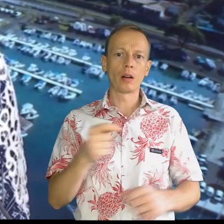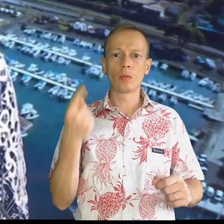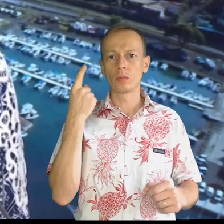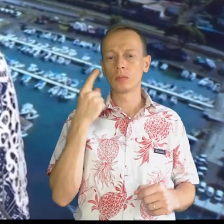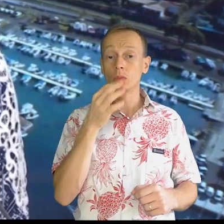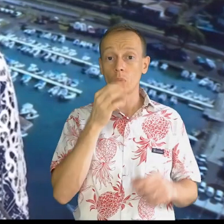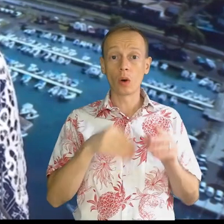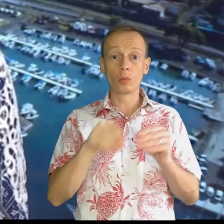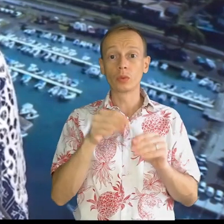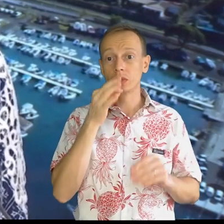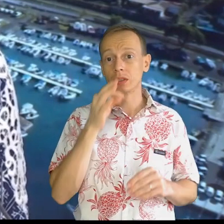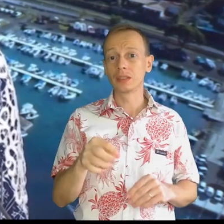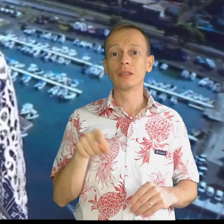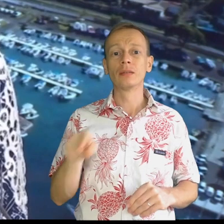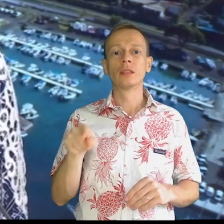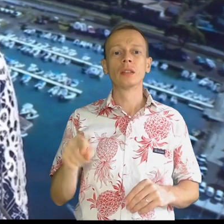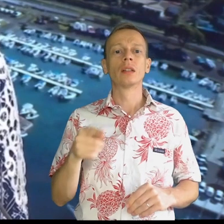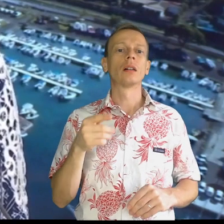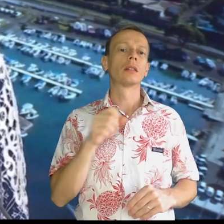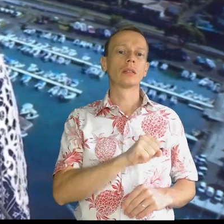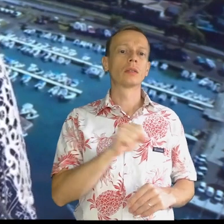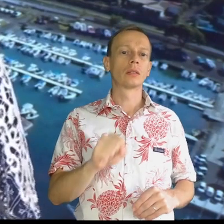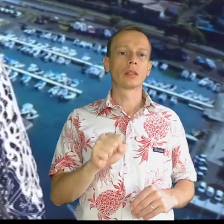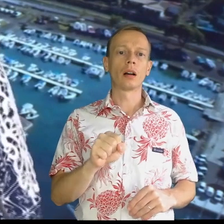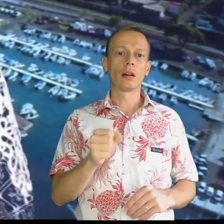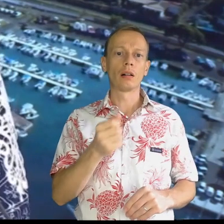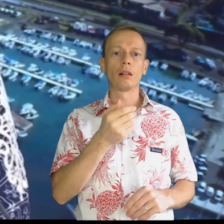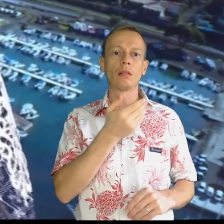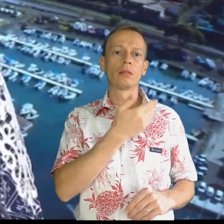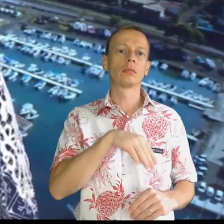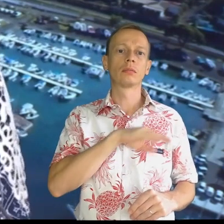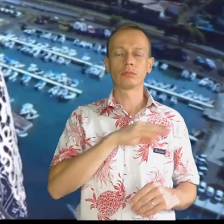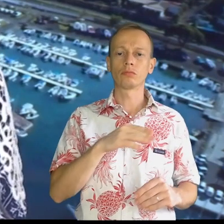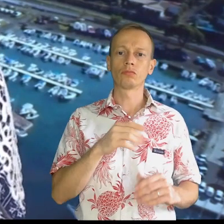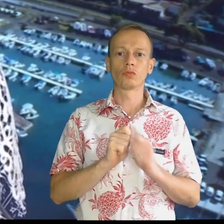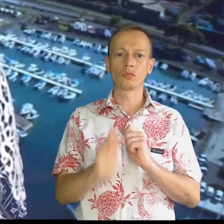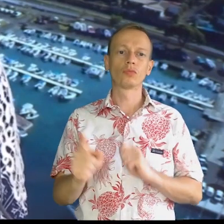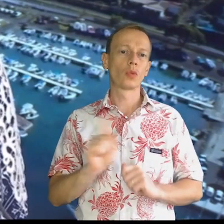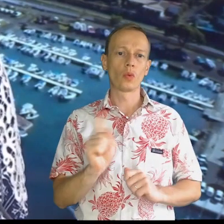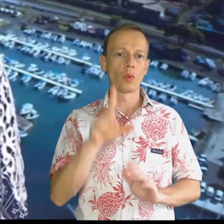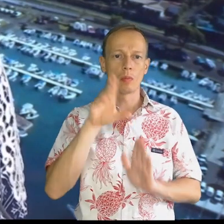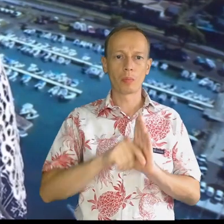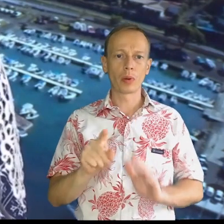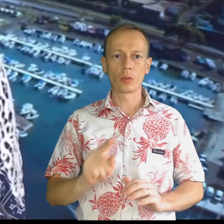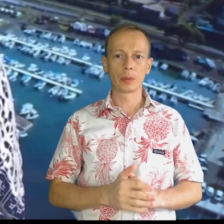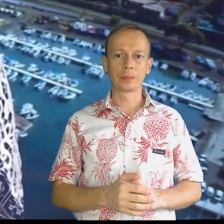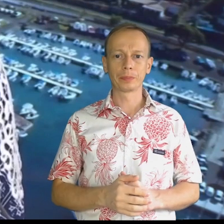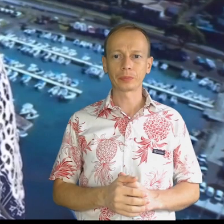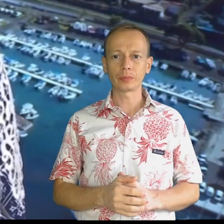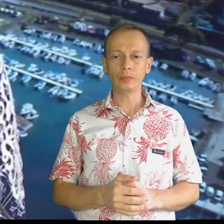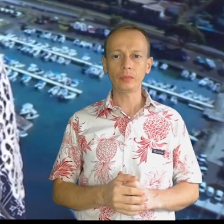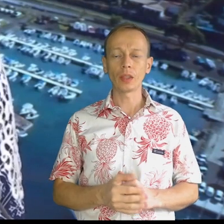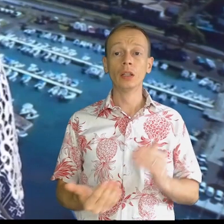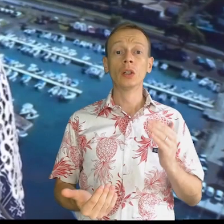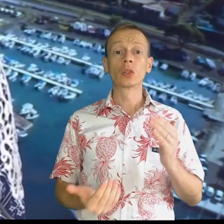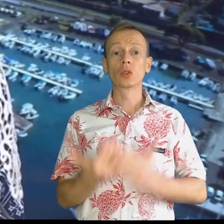l'hydroxychloroquine. Il précise aussi que l'hydroxychloroquine ne sera pas prise en charge par la Caisse de prévoyance sociale. Et ce